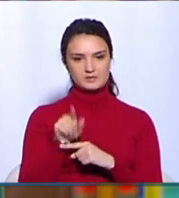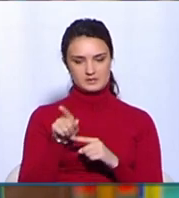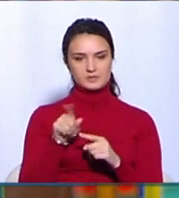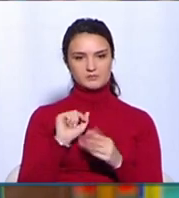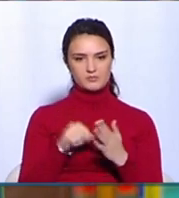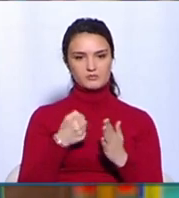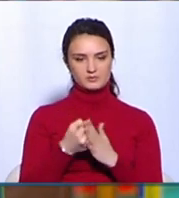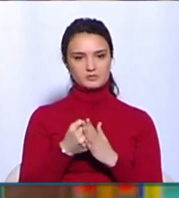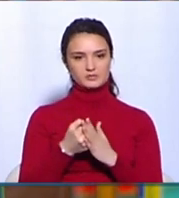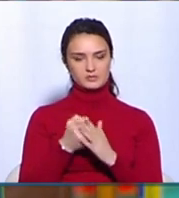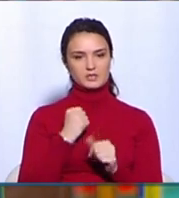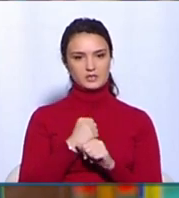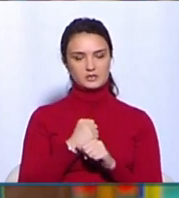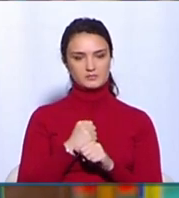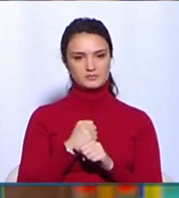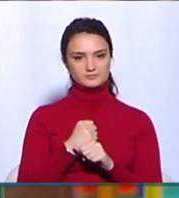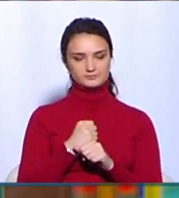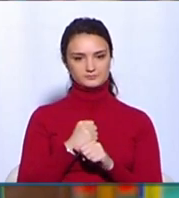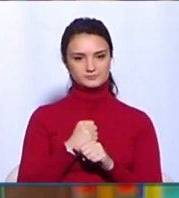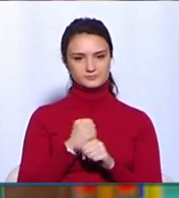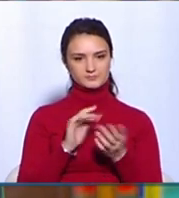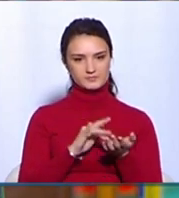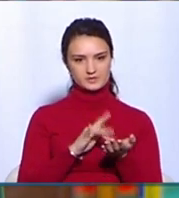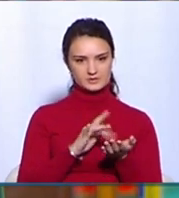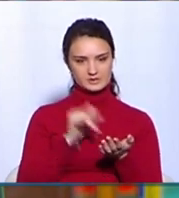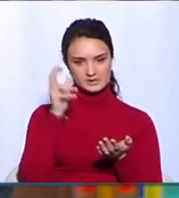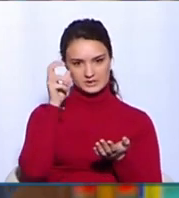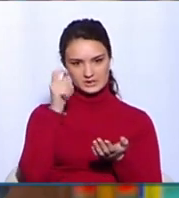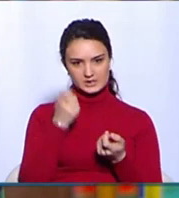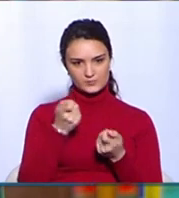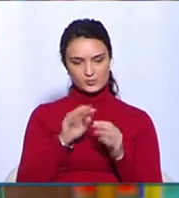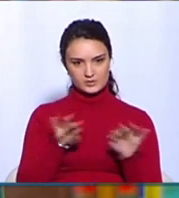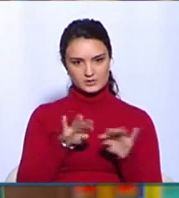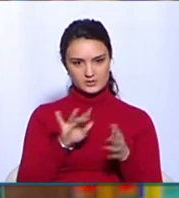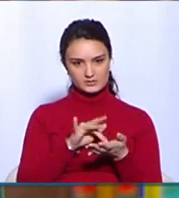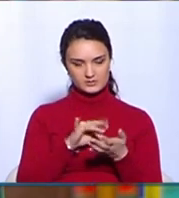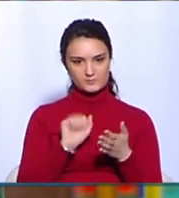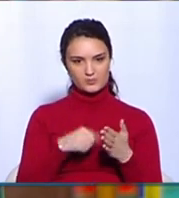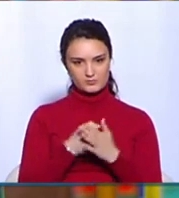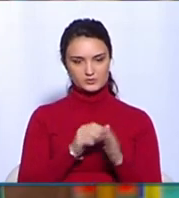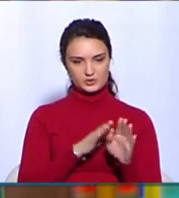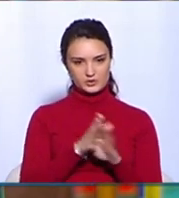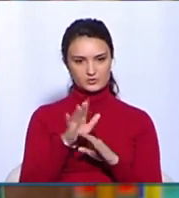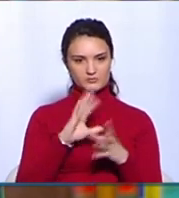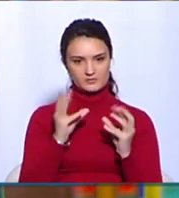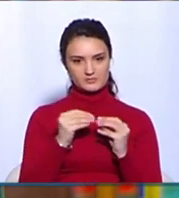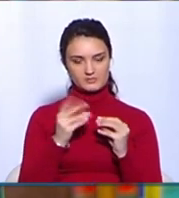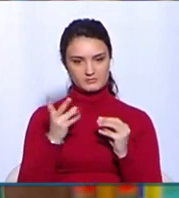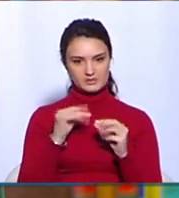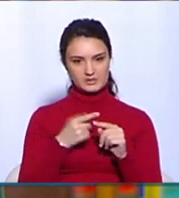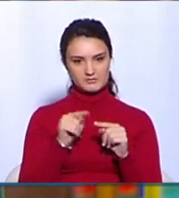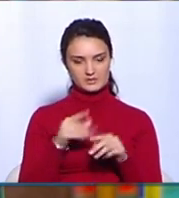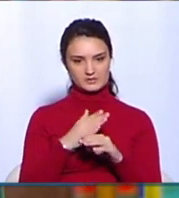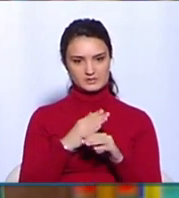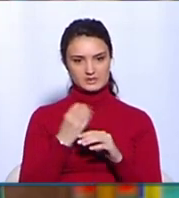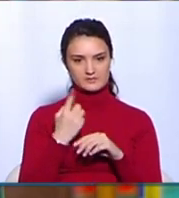ის ბოლომდე გაარჩევს ბრინჯს წიწიბურასაგან. ის ბოლომდე შეასრულებს ყველაფერს, მაგრამ ამას